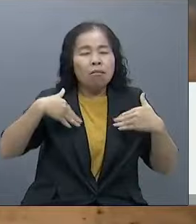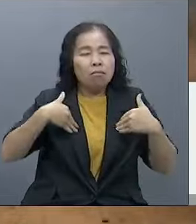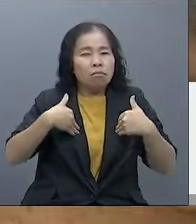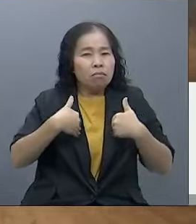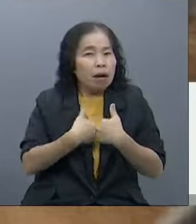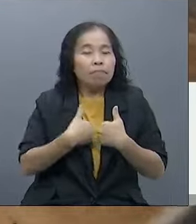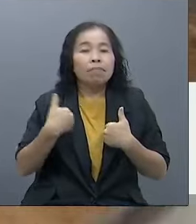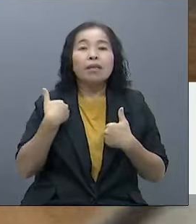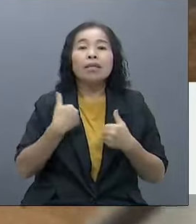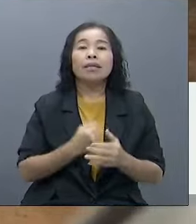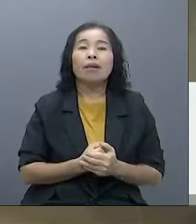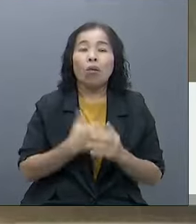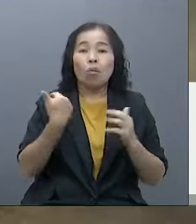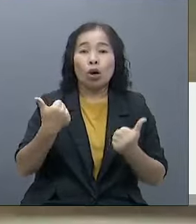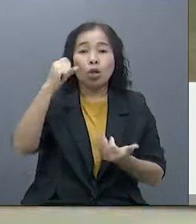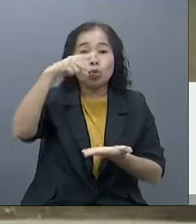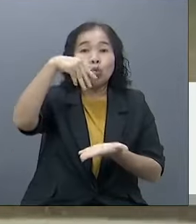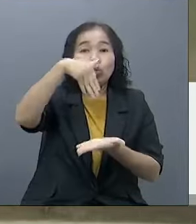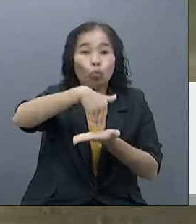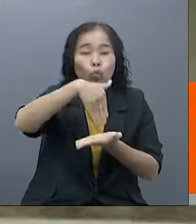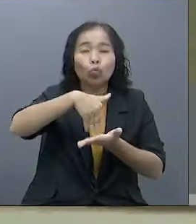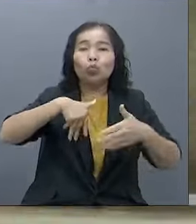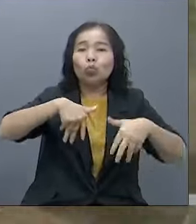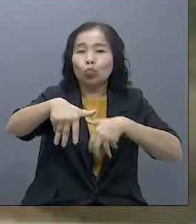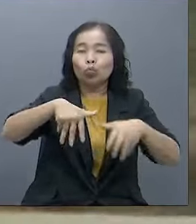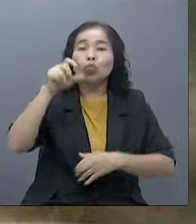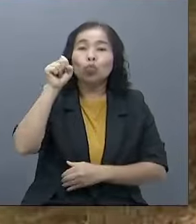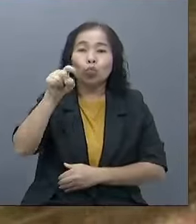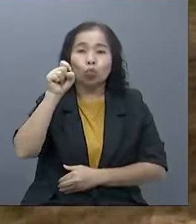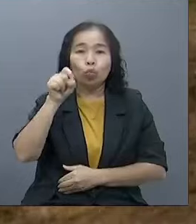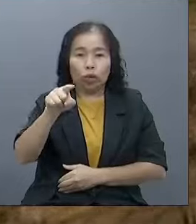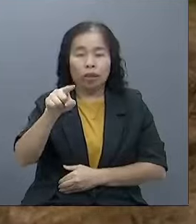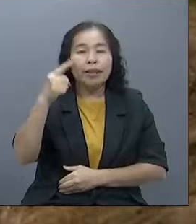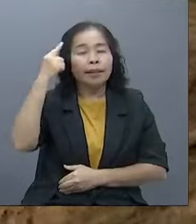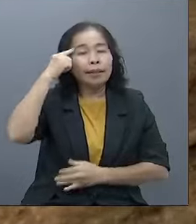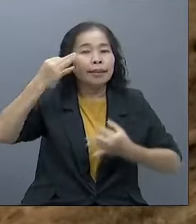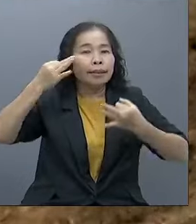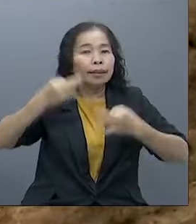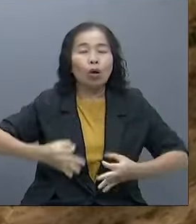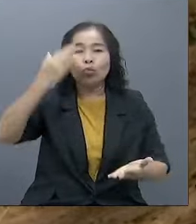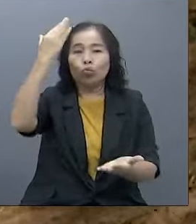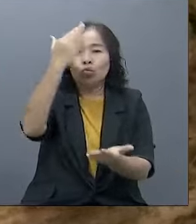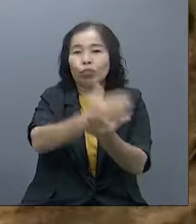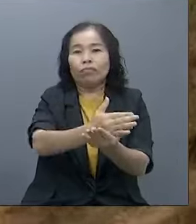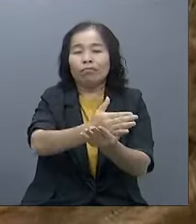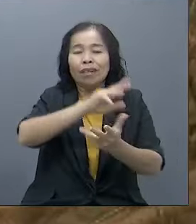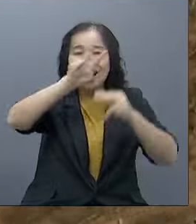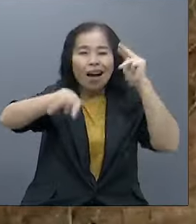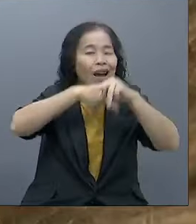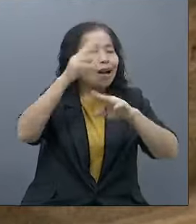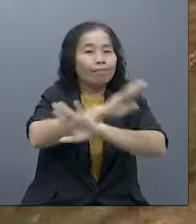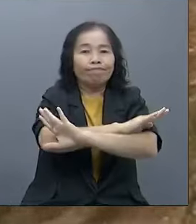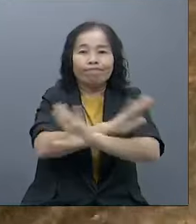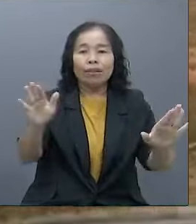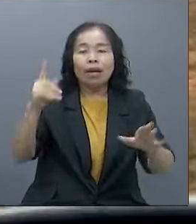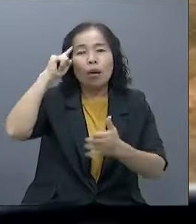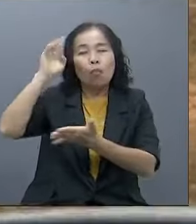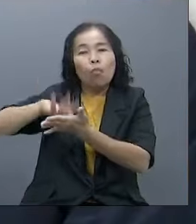วันนี้ศูนย์ปฏิบัติการฉุกเฉินเทศบาลตำบลแม่ยาวตัดสินใจยุติการค้นหาชั่วคราวเพื่อวางแผน